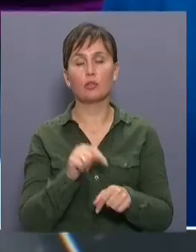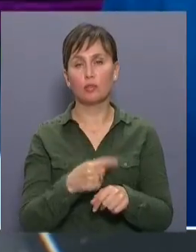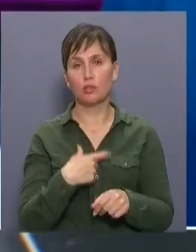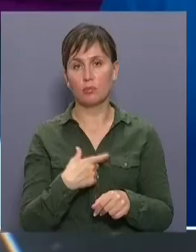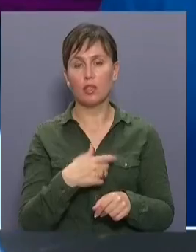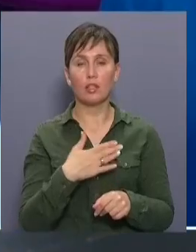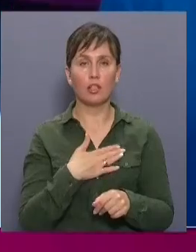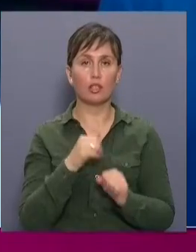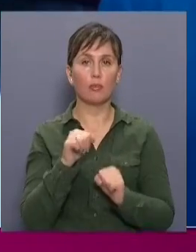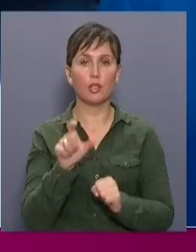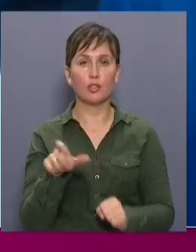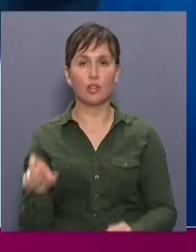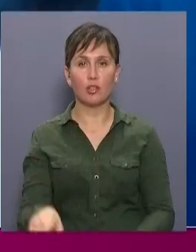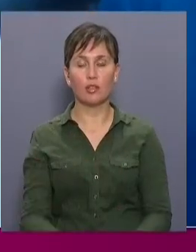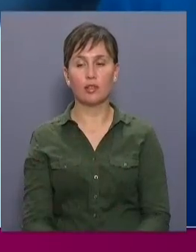наши боксеры?